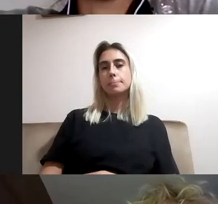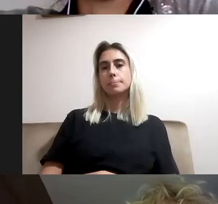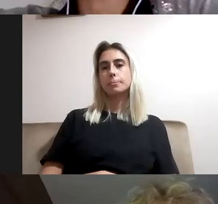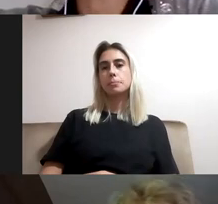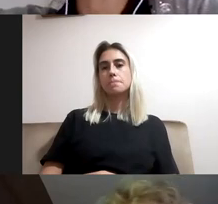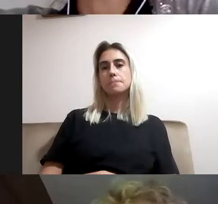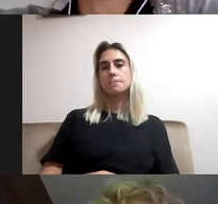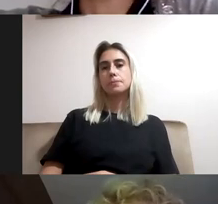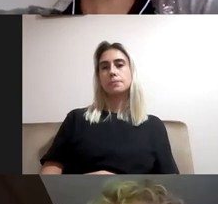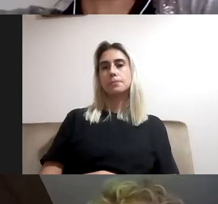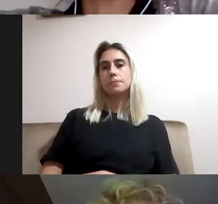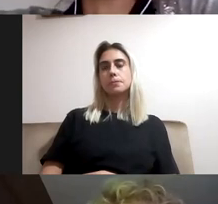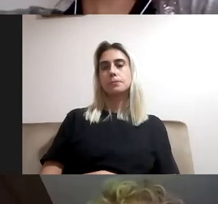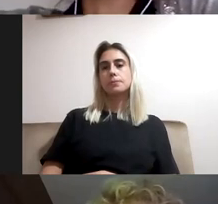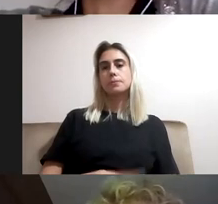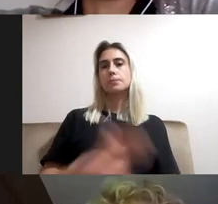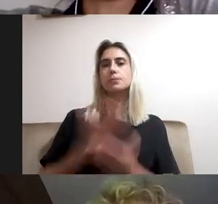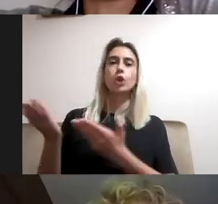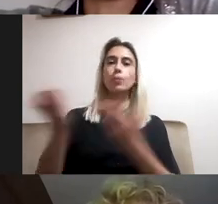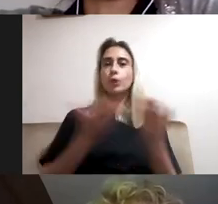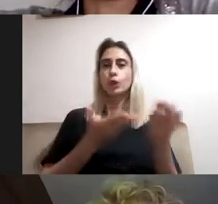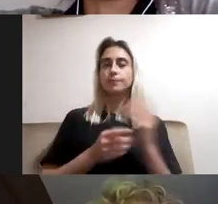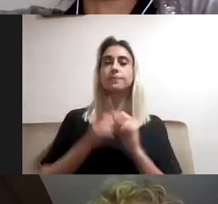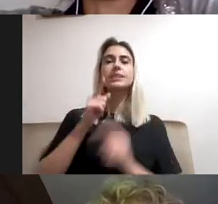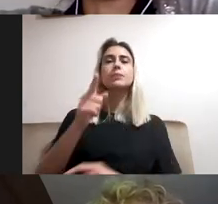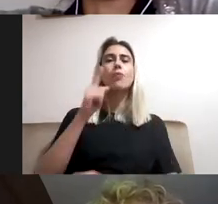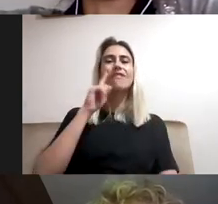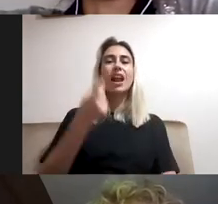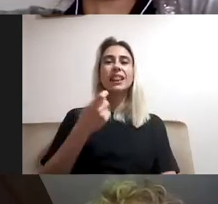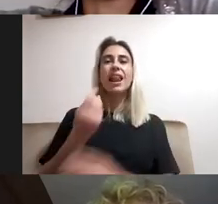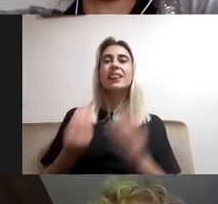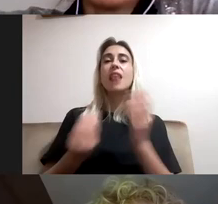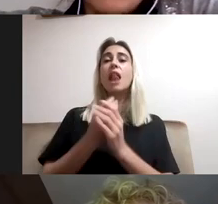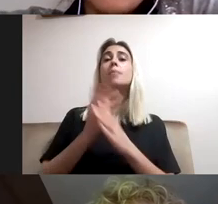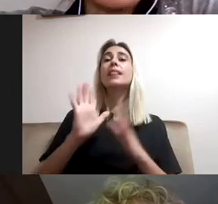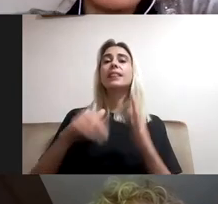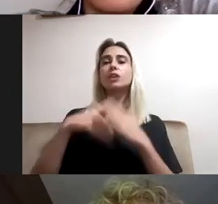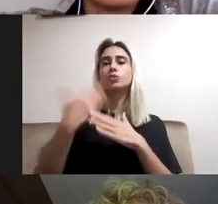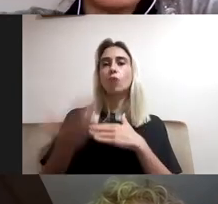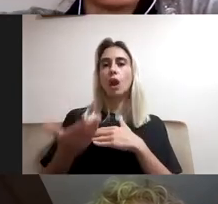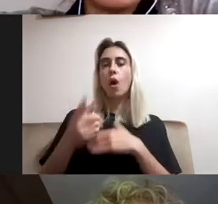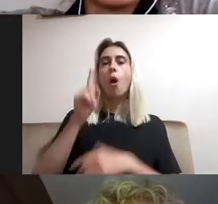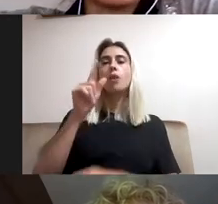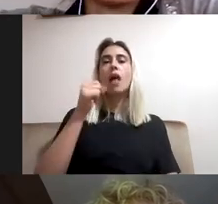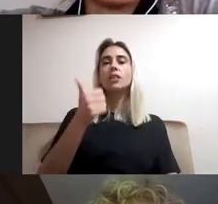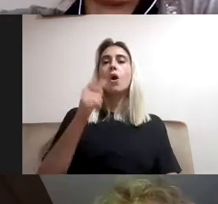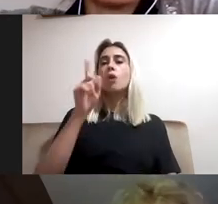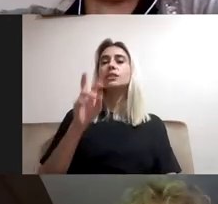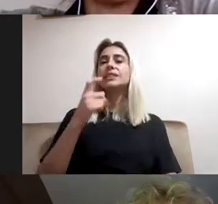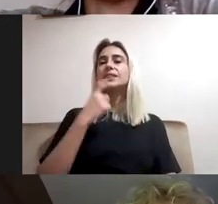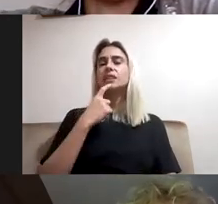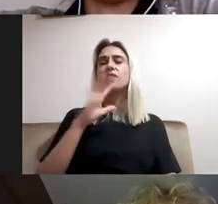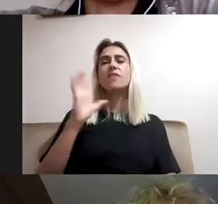dinliyorum hocam buyurun. Yok buyurun buyurun. Yani siz bu farkındalığı yaratmadıktan sonra bu 16-18 yıl ve daha